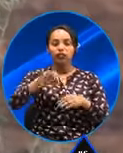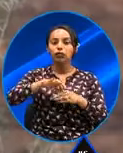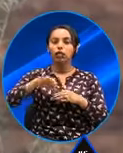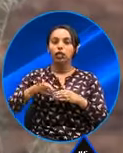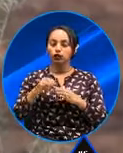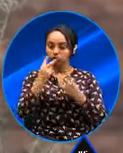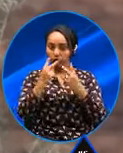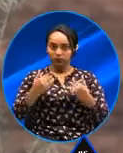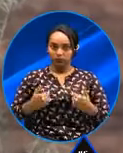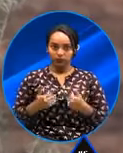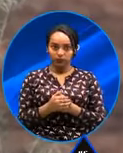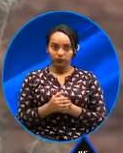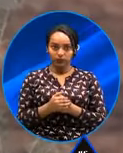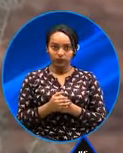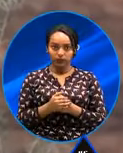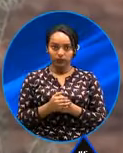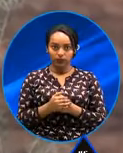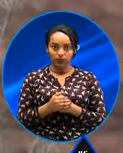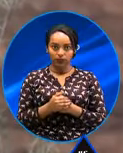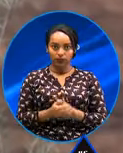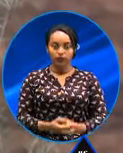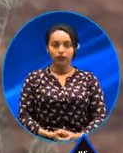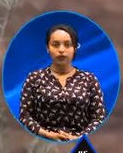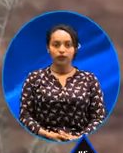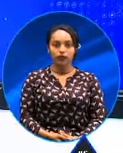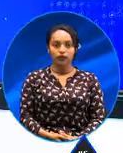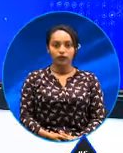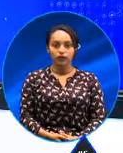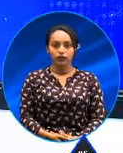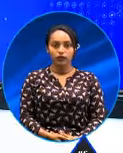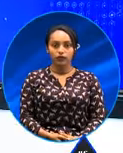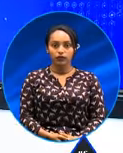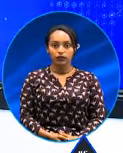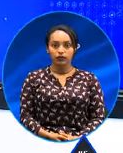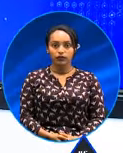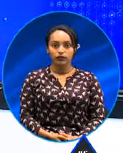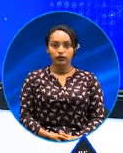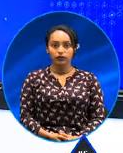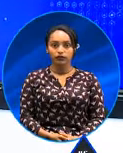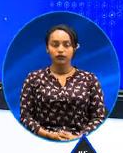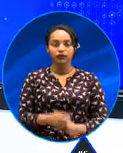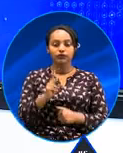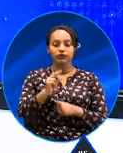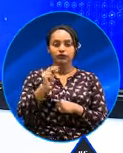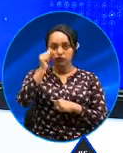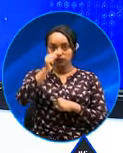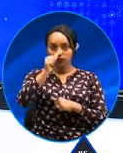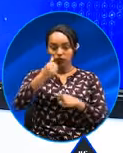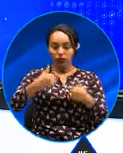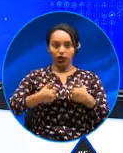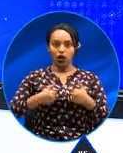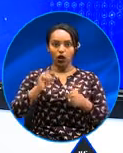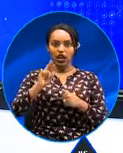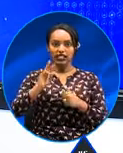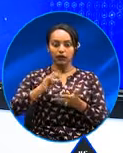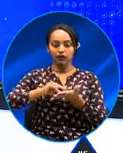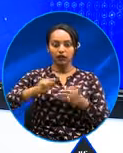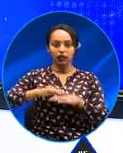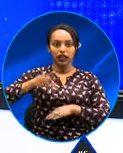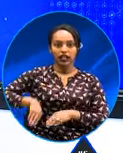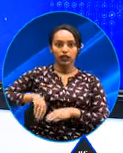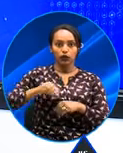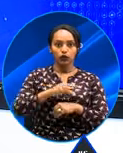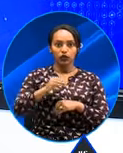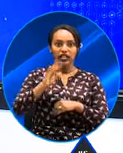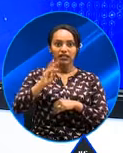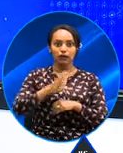እንደሚተከሉም ተመላክቷል። በኢትዮጵያ ያሉ ከ27 ሚሊዮን በላይ